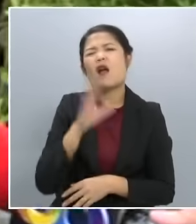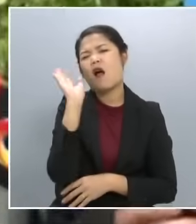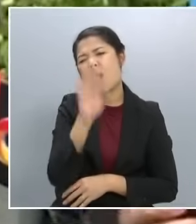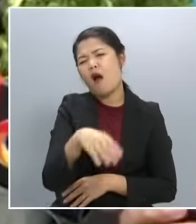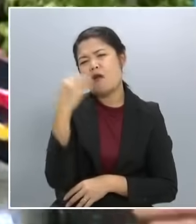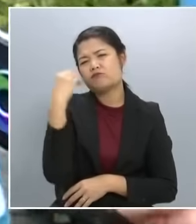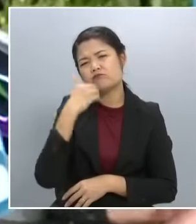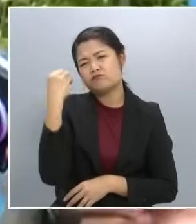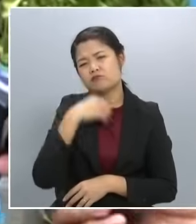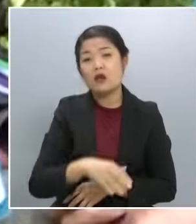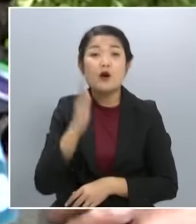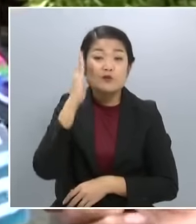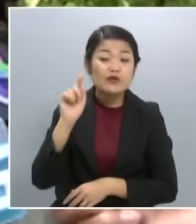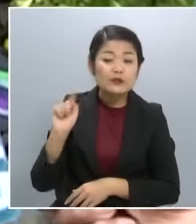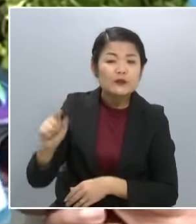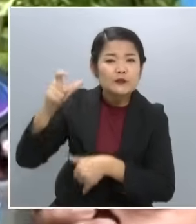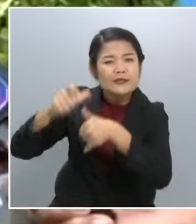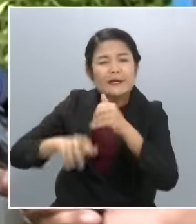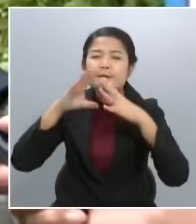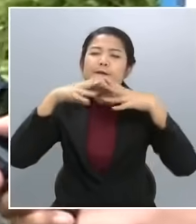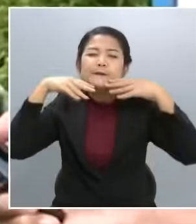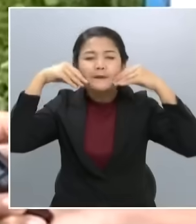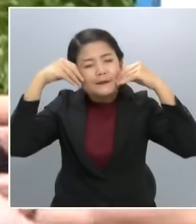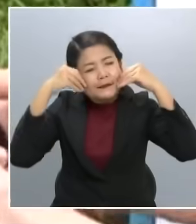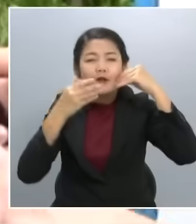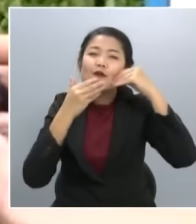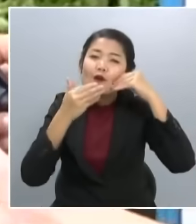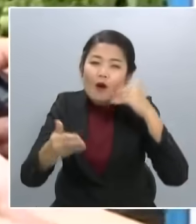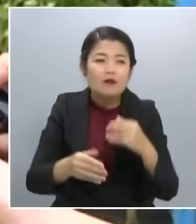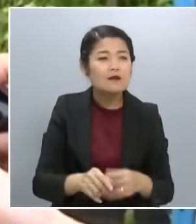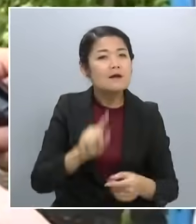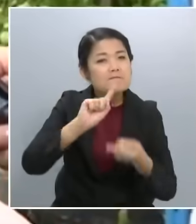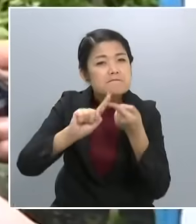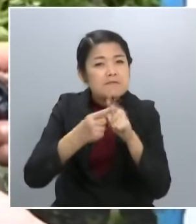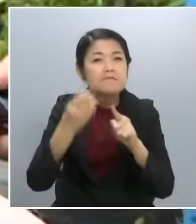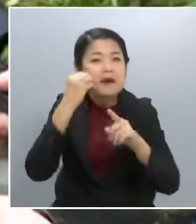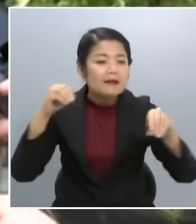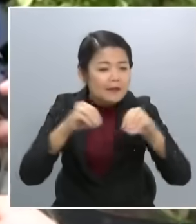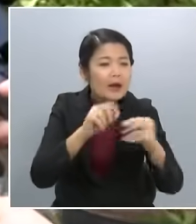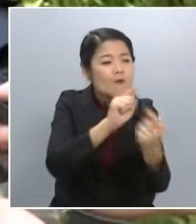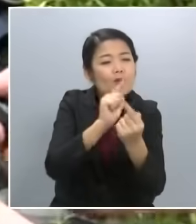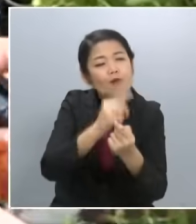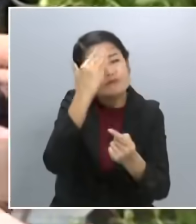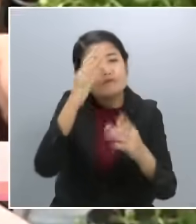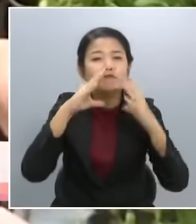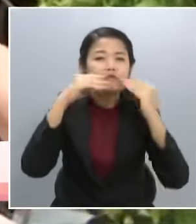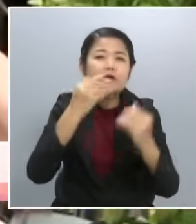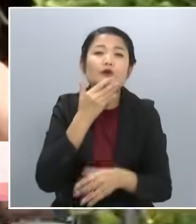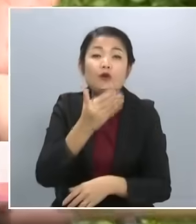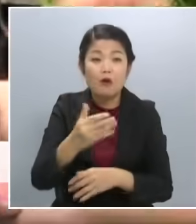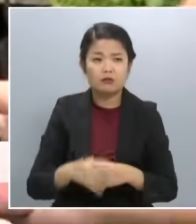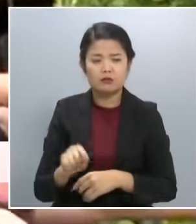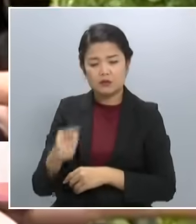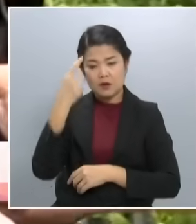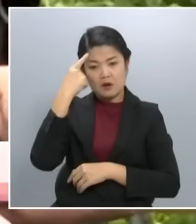เนี่ยนะโบ้เนี่ยนะมานิสัยยิ้มแย้มแจ่มใสทักทายเพื่อนบ้านเป็นประจำแหละไอ้เหตุการณ์ที่เกิดขึ้นเนี่ยคือฉัน